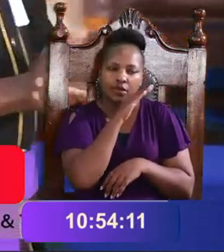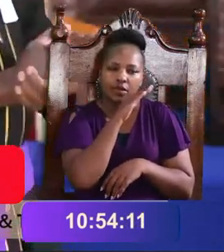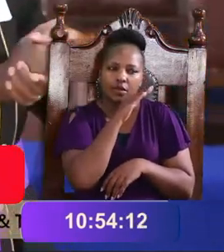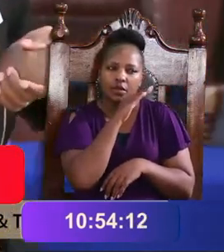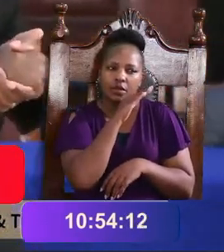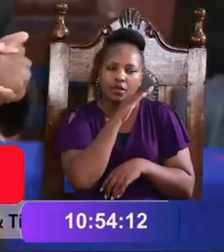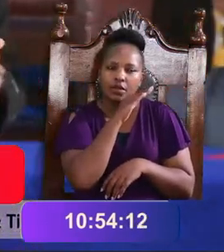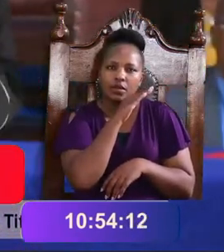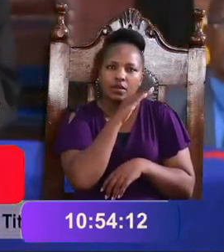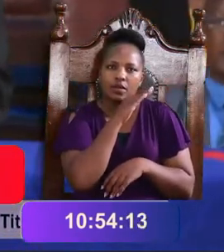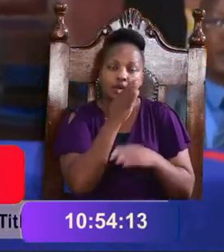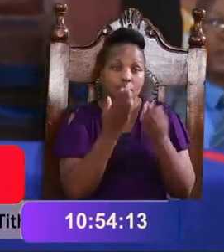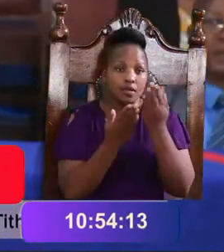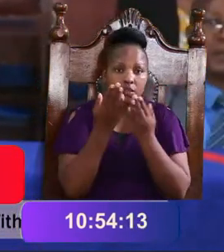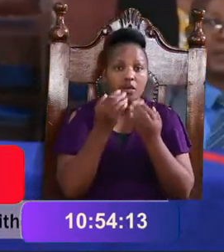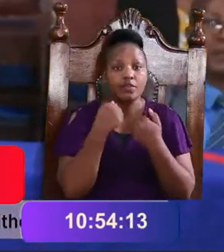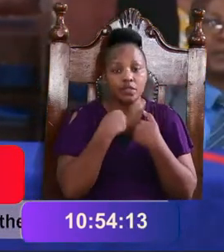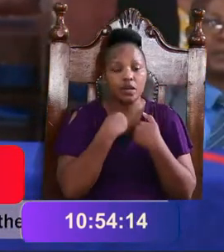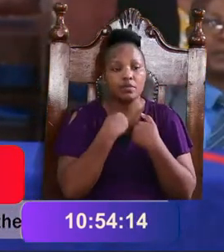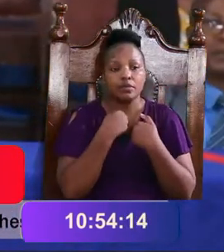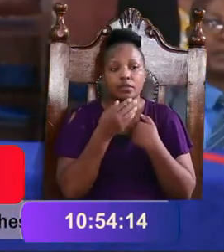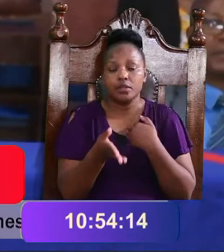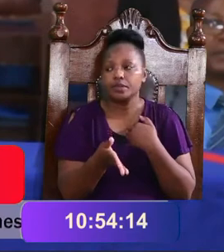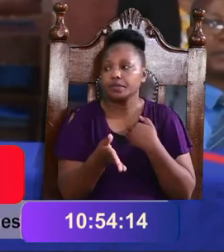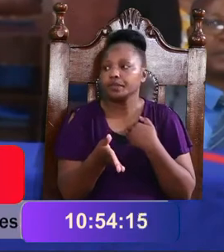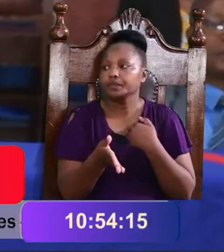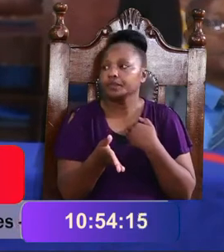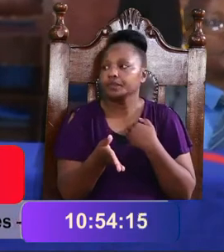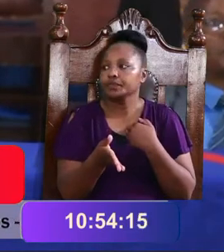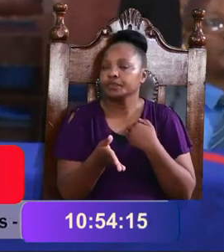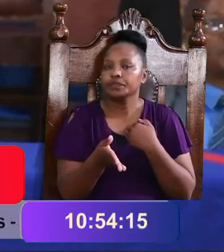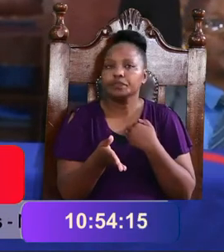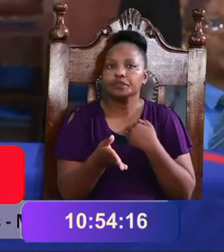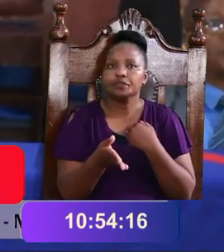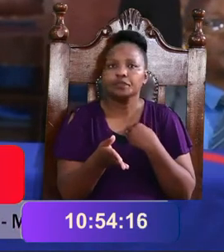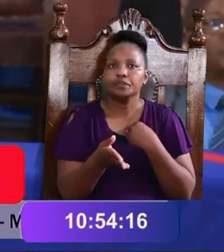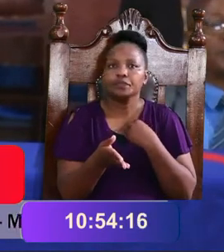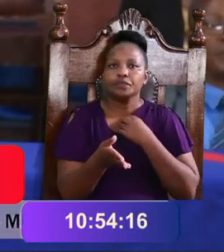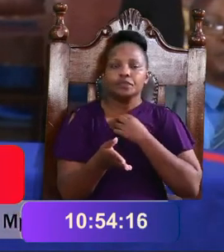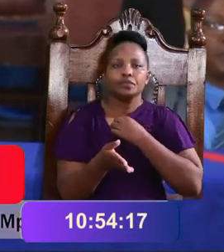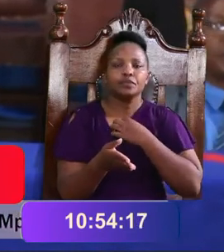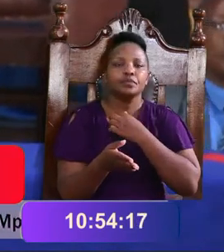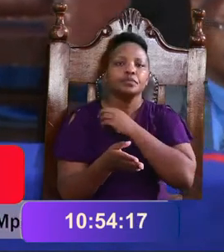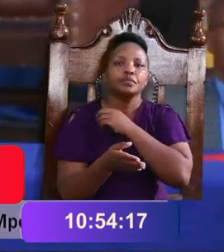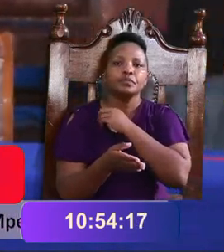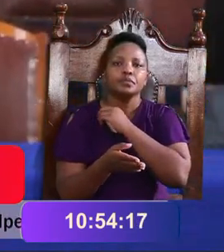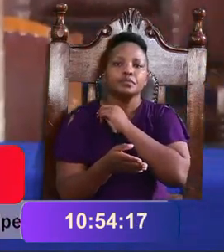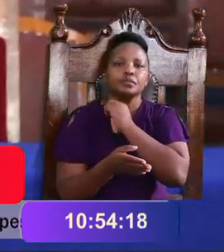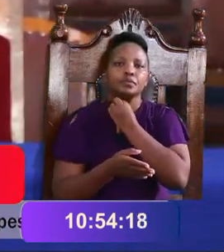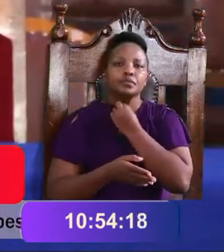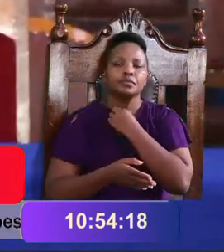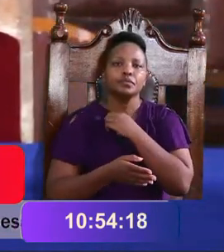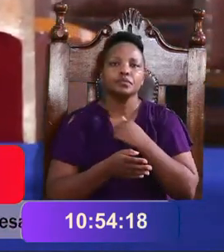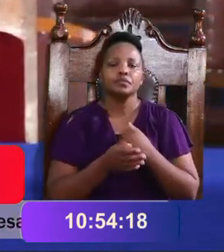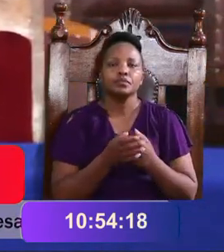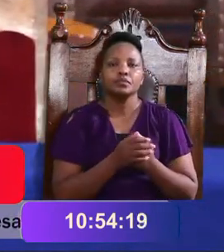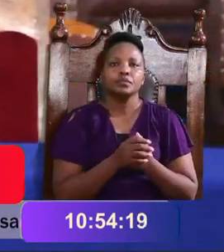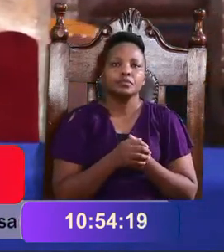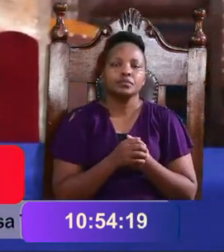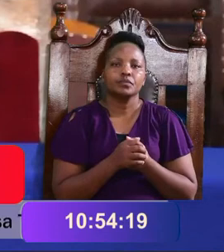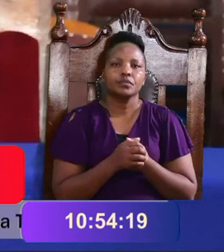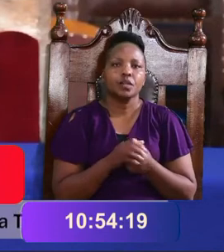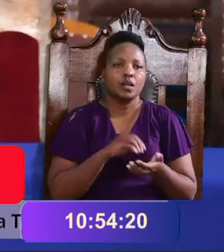tutaanza na tutakuwa na ibada. Wale watu ambayo wanaenda crash program, vijana wetu, na wale watu wamekuwa akienda